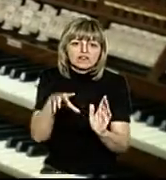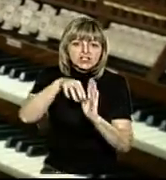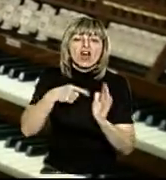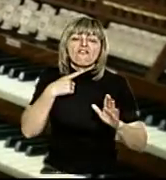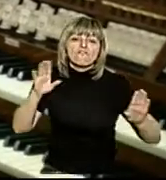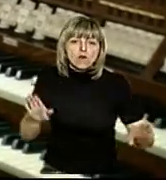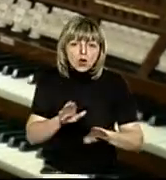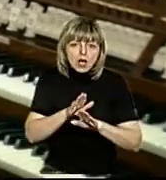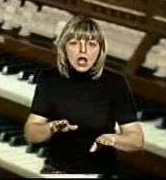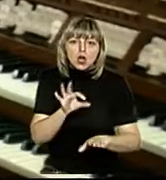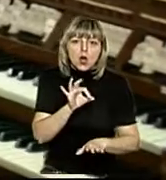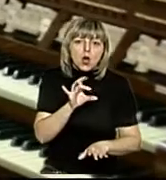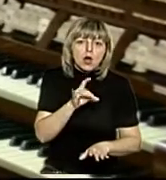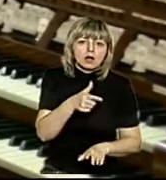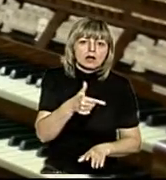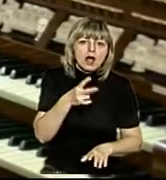вокал – орган,